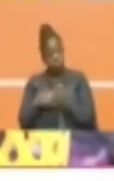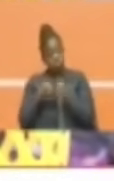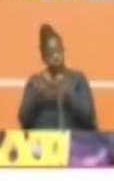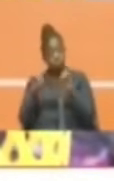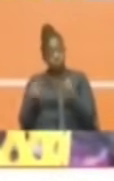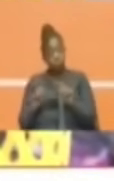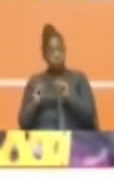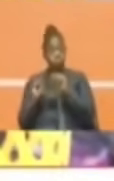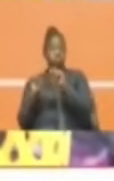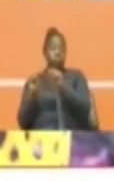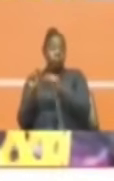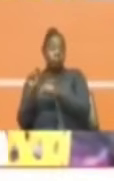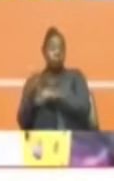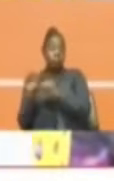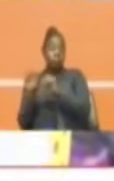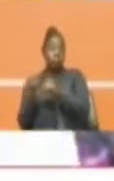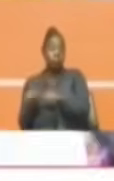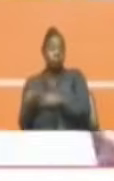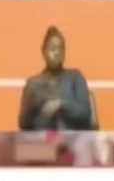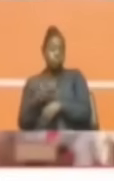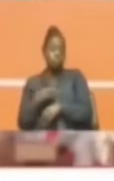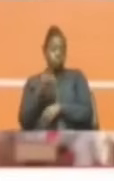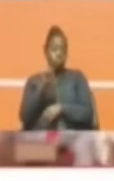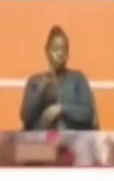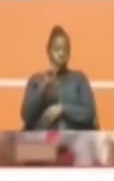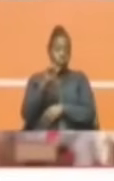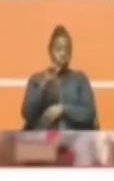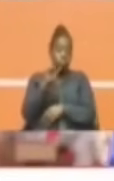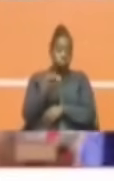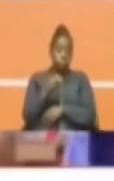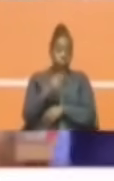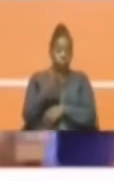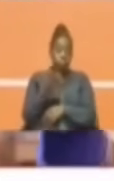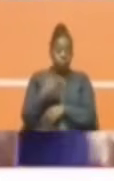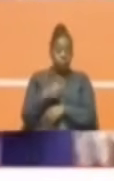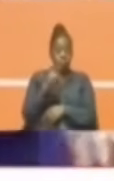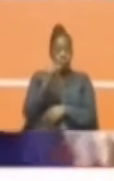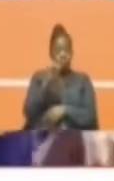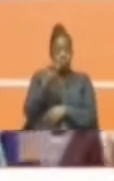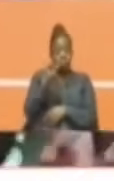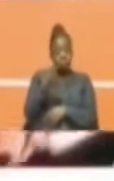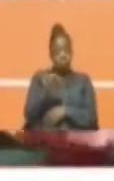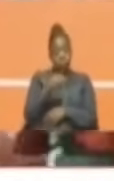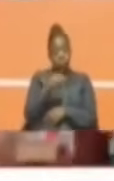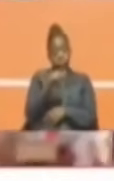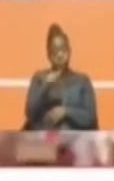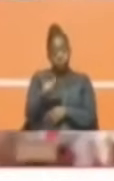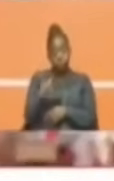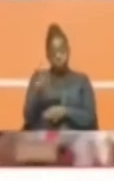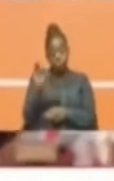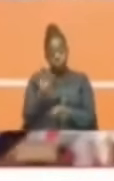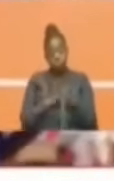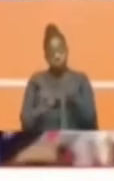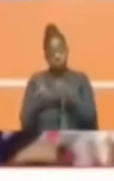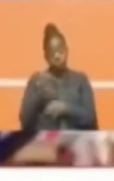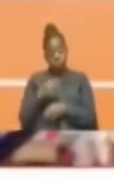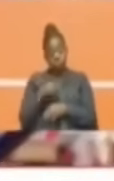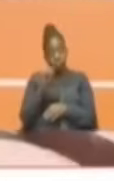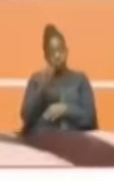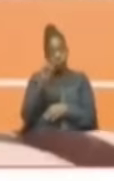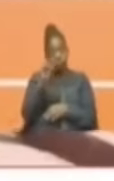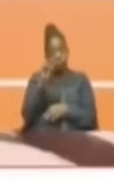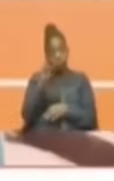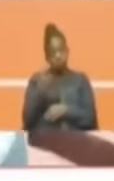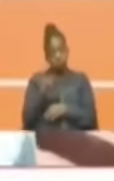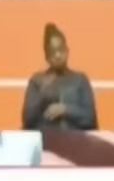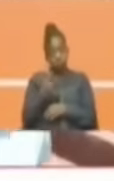ino genda yo tino kubanga tulina tini namba sina tini namba kuba batuse abambo beda babasonsola mtebaina ki tini